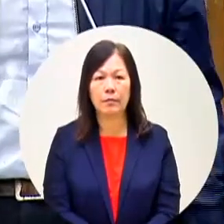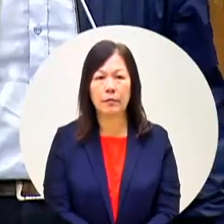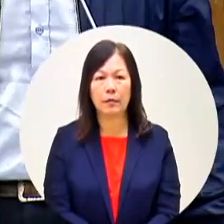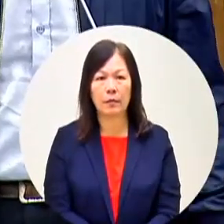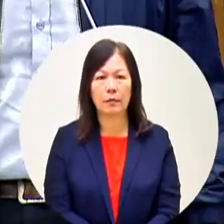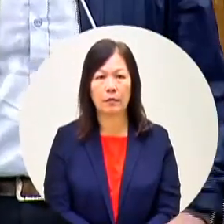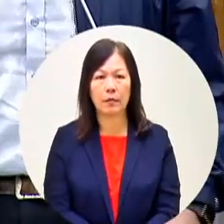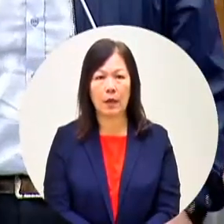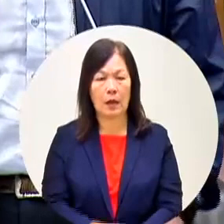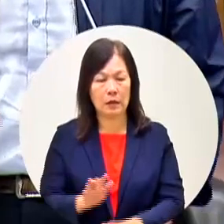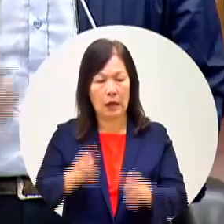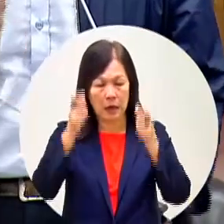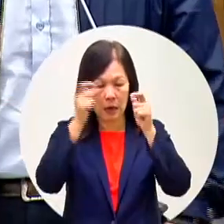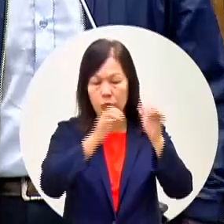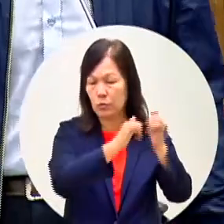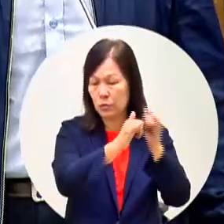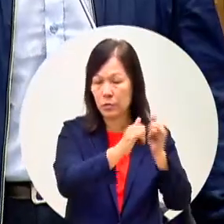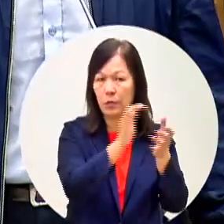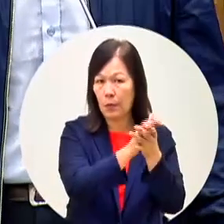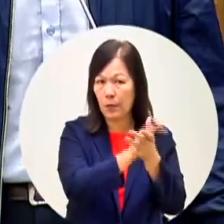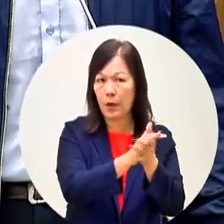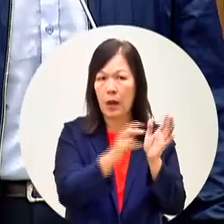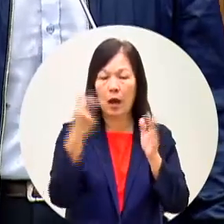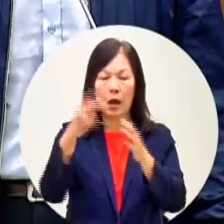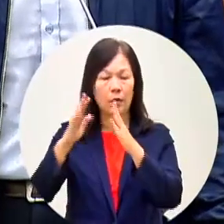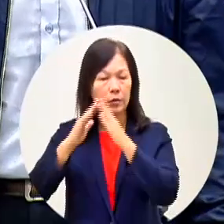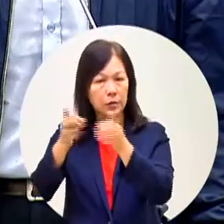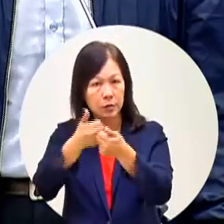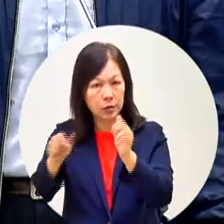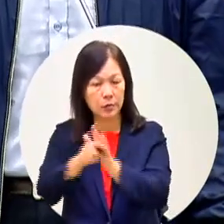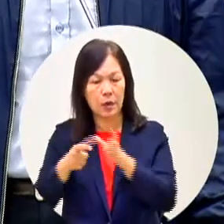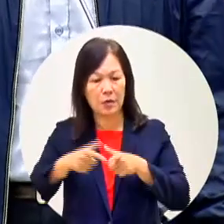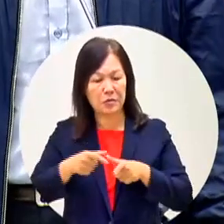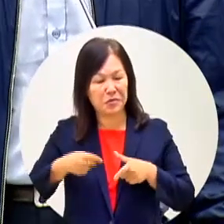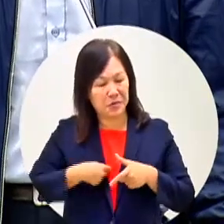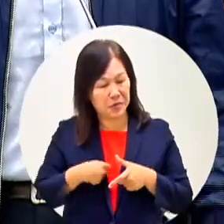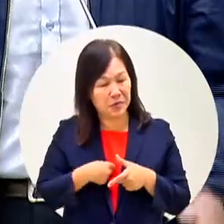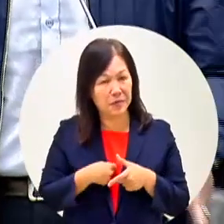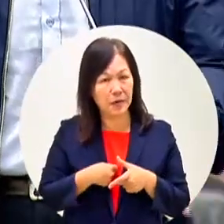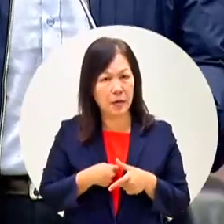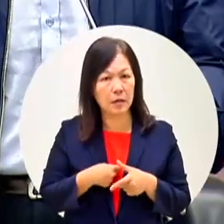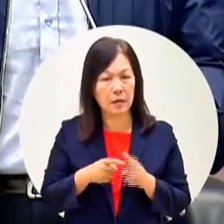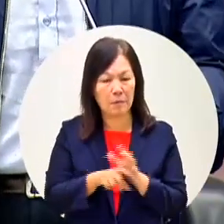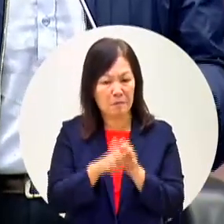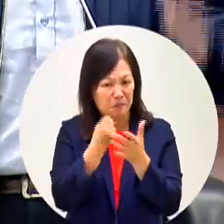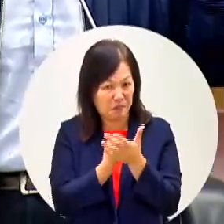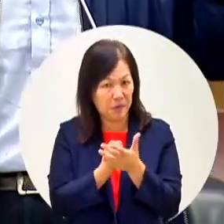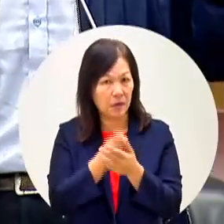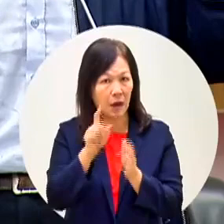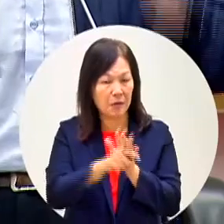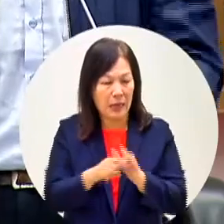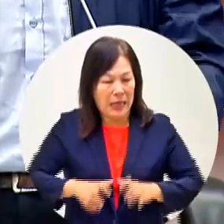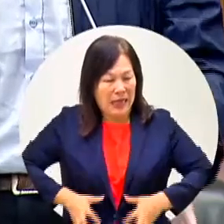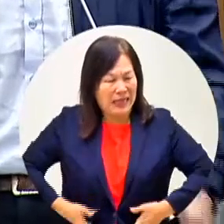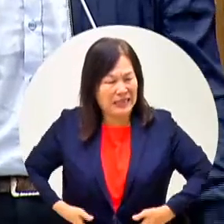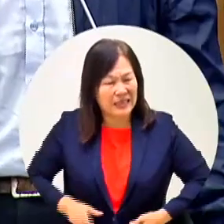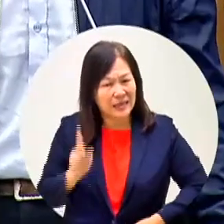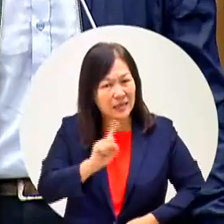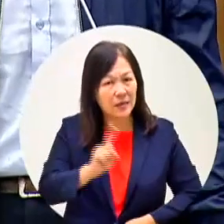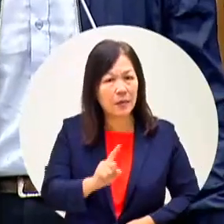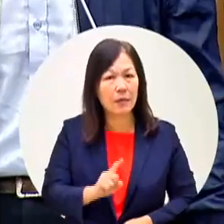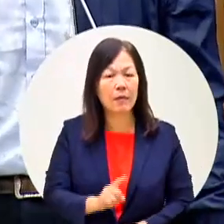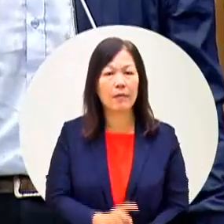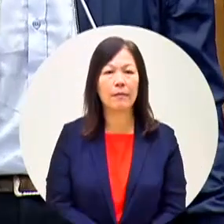雄市市议员内心里面所存在的一个急躁的用意是怎么样？怎么样在最快的